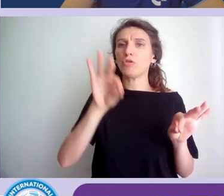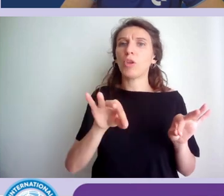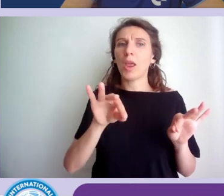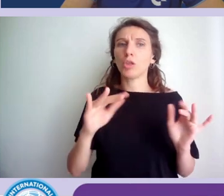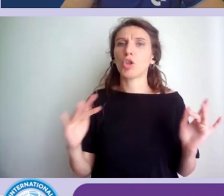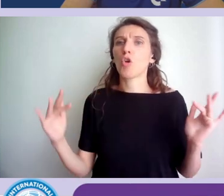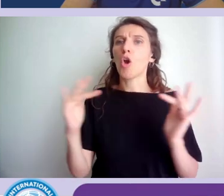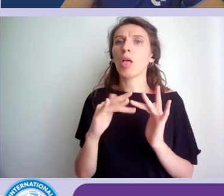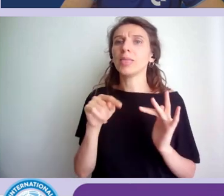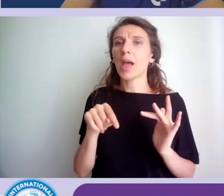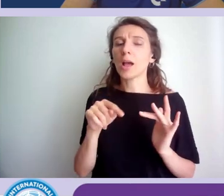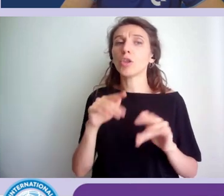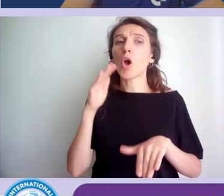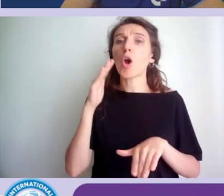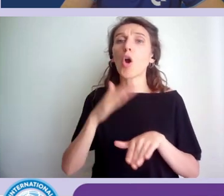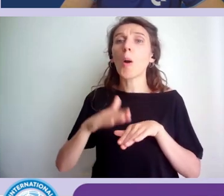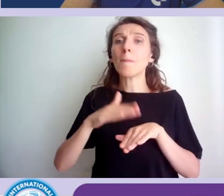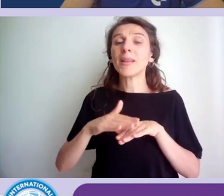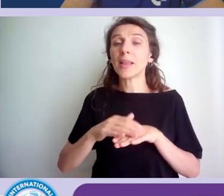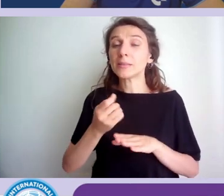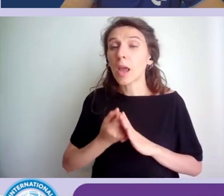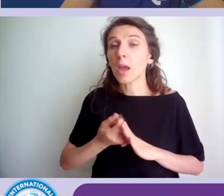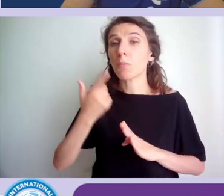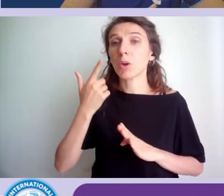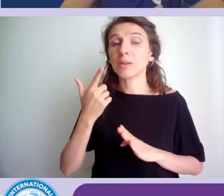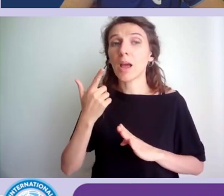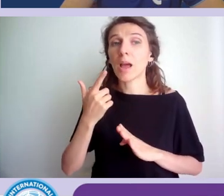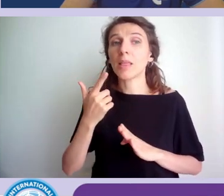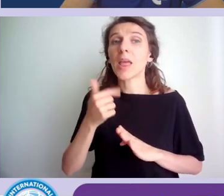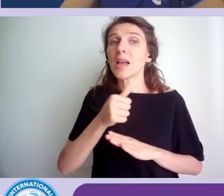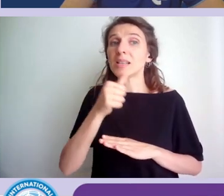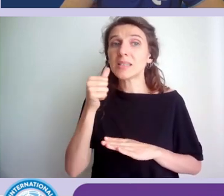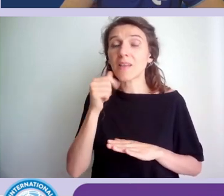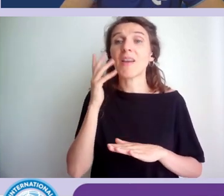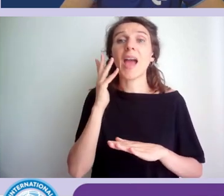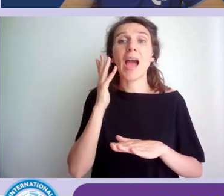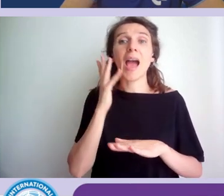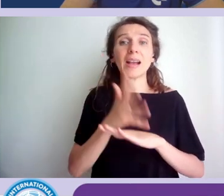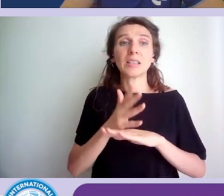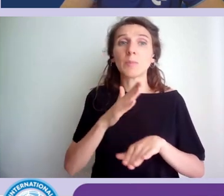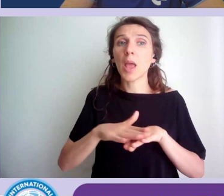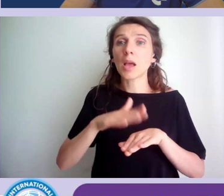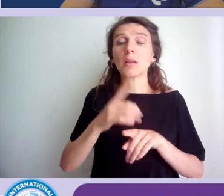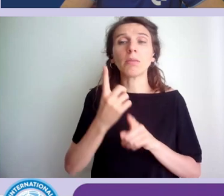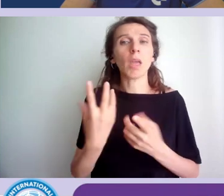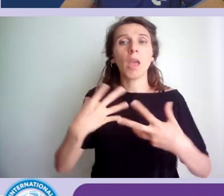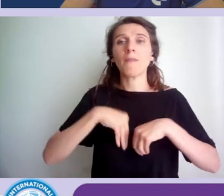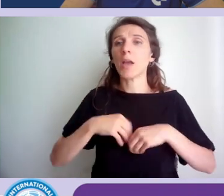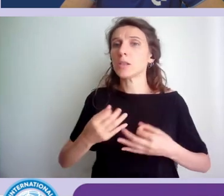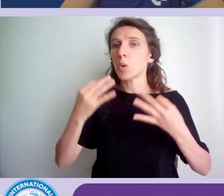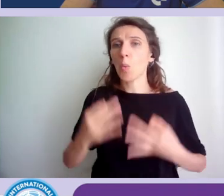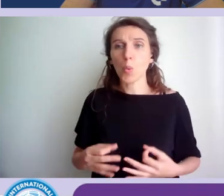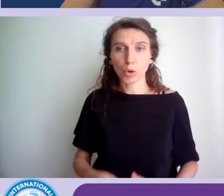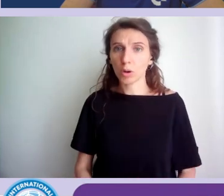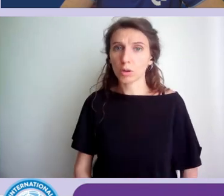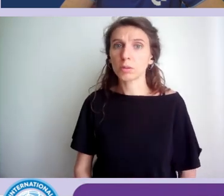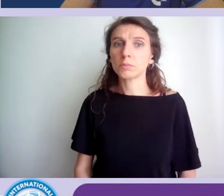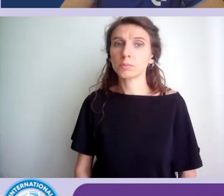quelle competenze molto importanti che un un Access Expert per esempio deve sicuramente